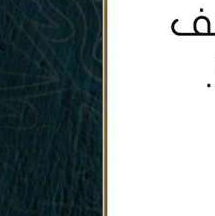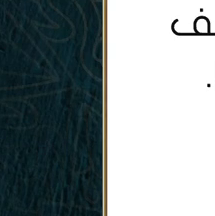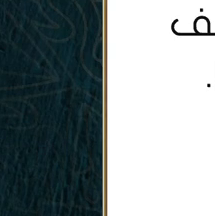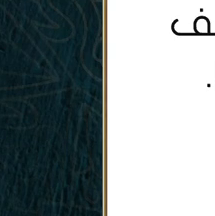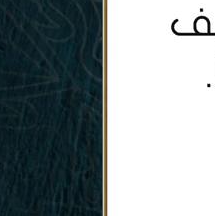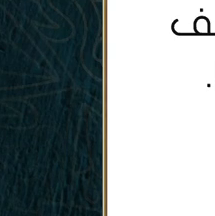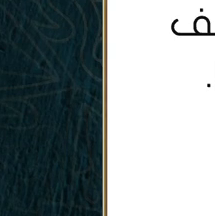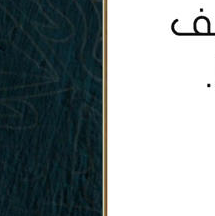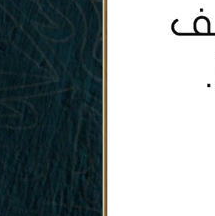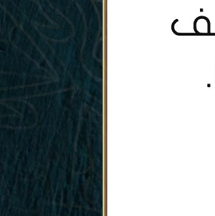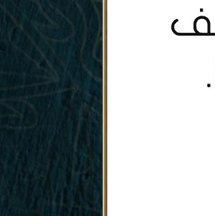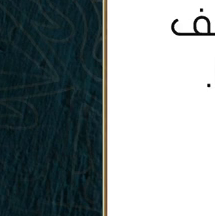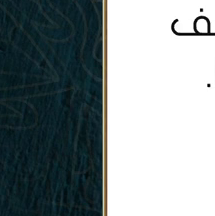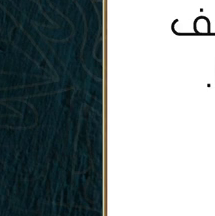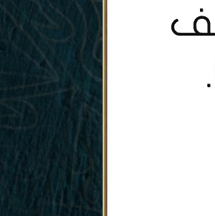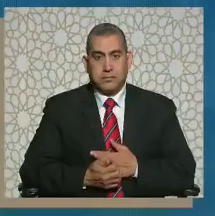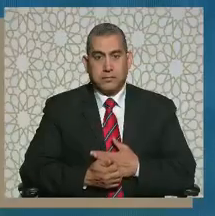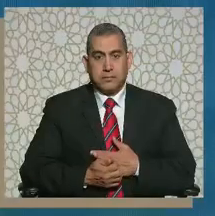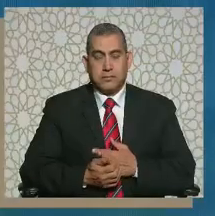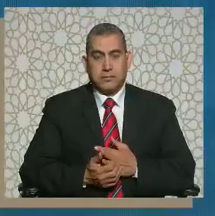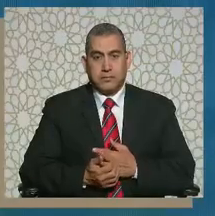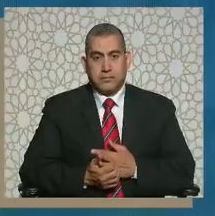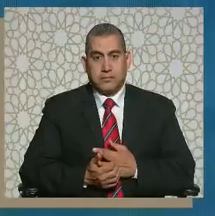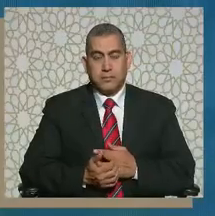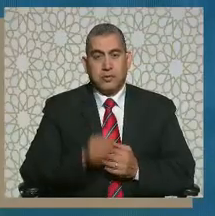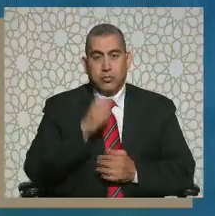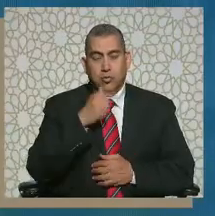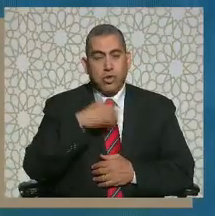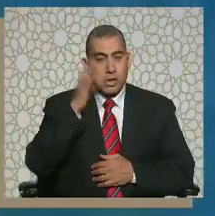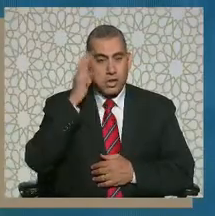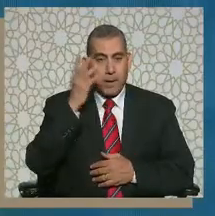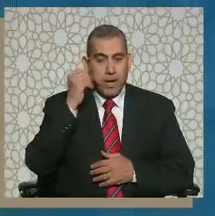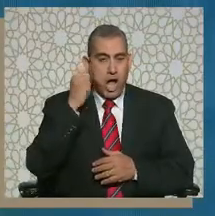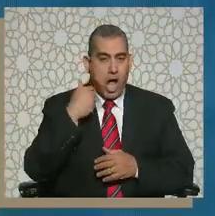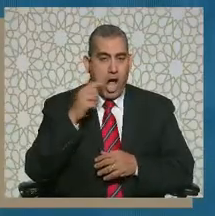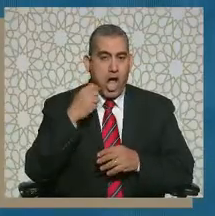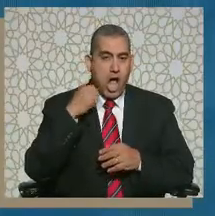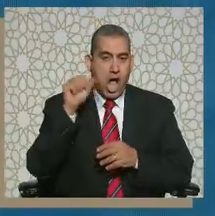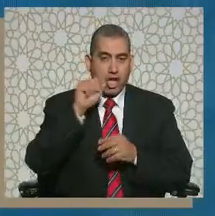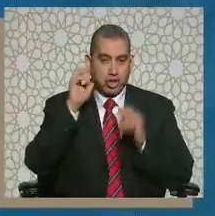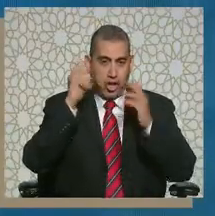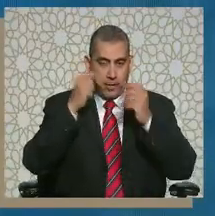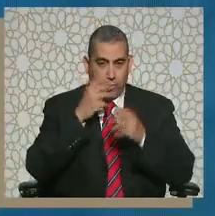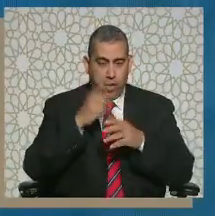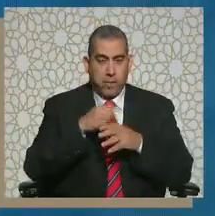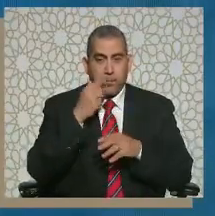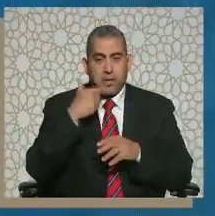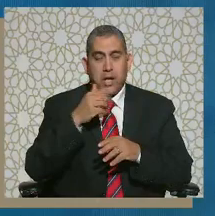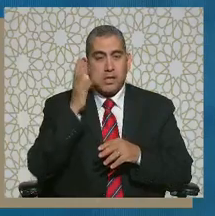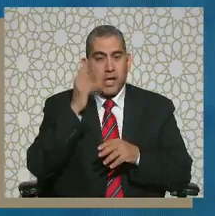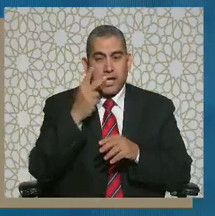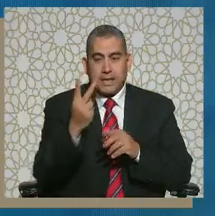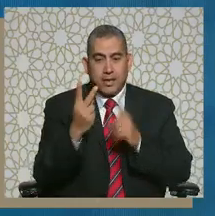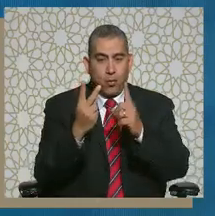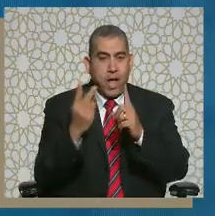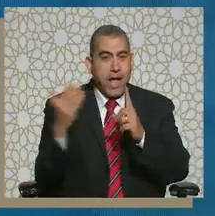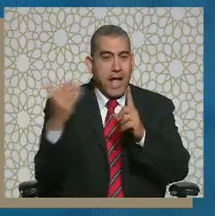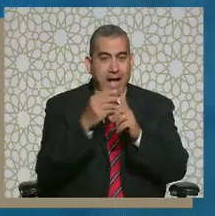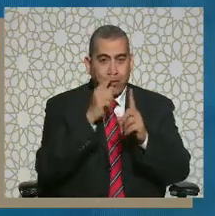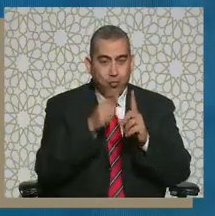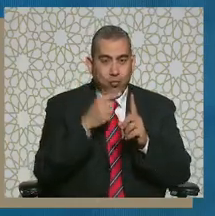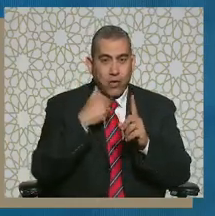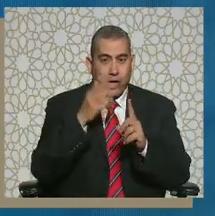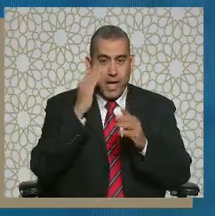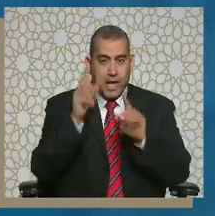واوت بعدها هنا لو حبيت تصلي الوتر مع الامام وهذا افضل